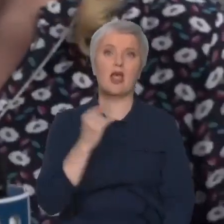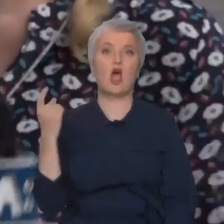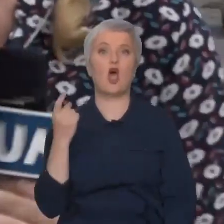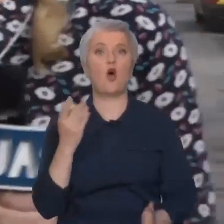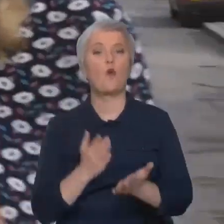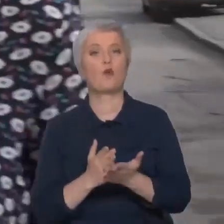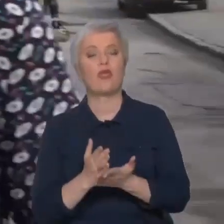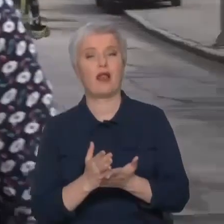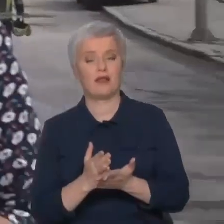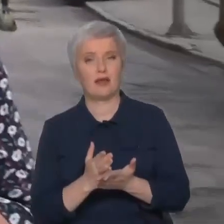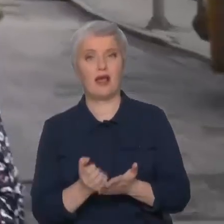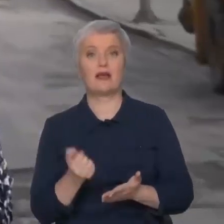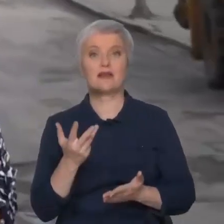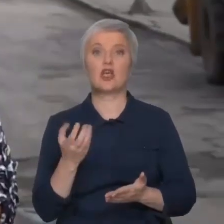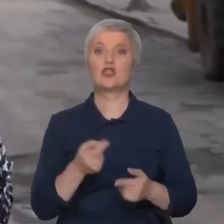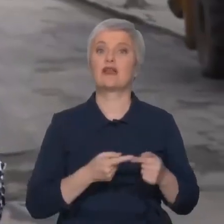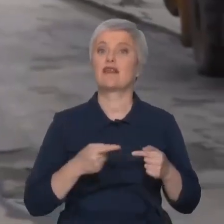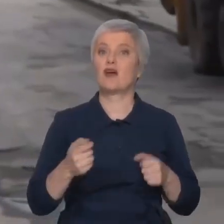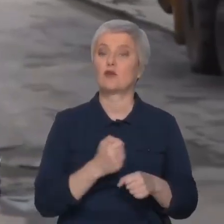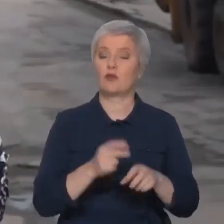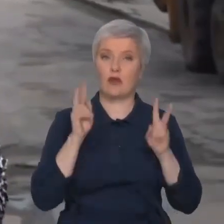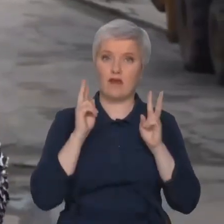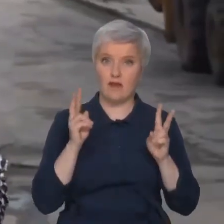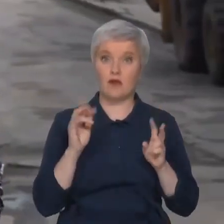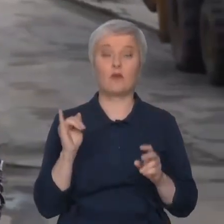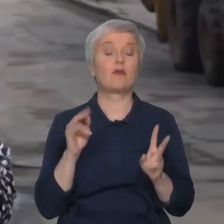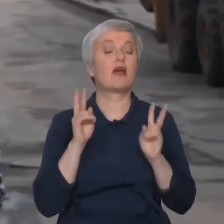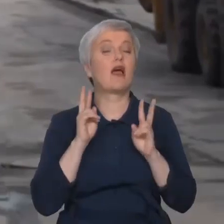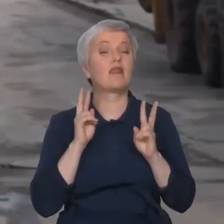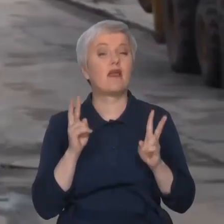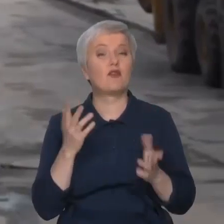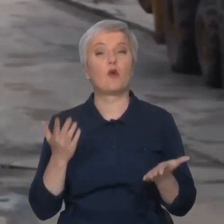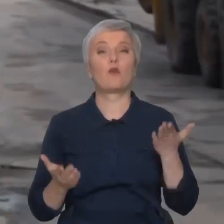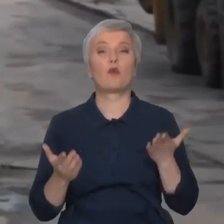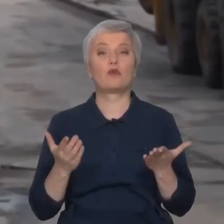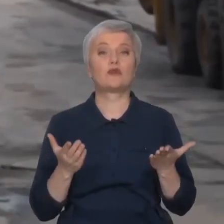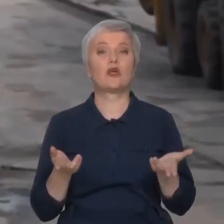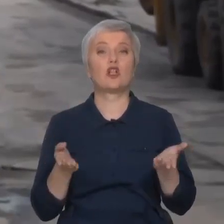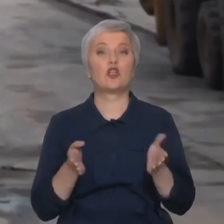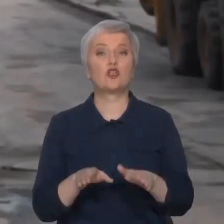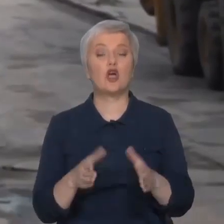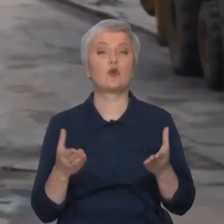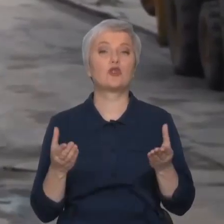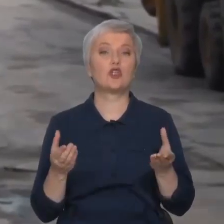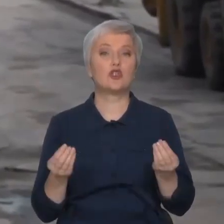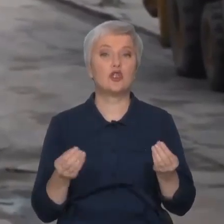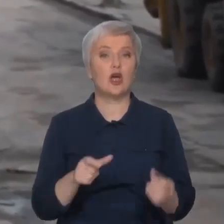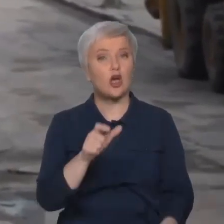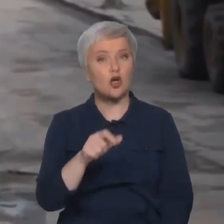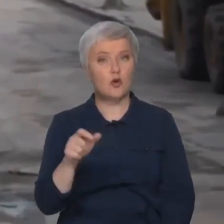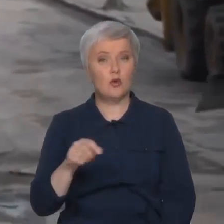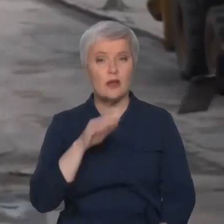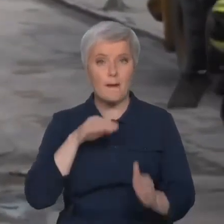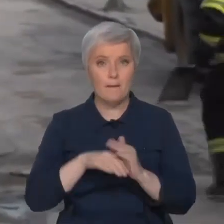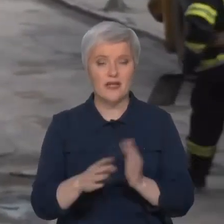роботи, наразі невідомо. Так само, як і невідомо, чи залишаються ще люди під завалами. Однак